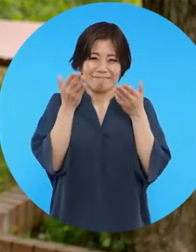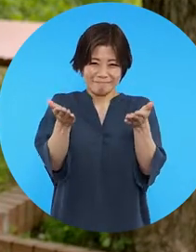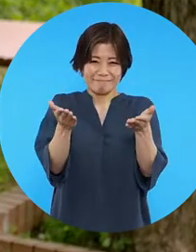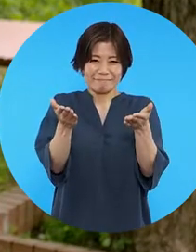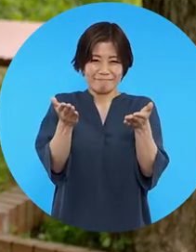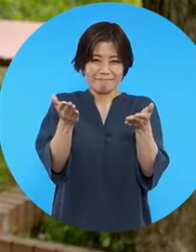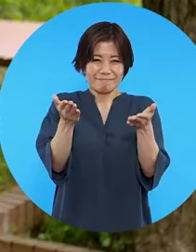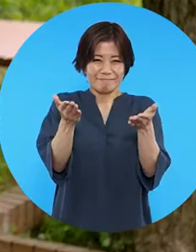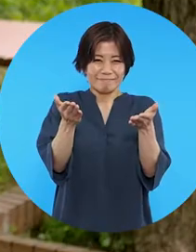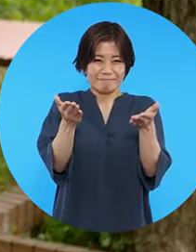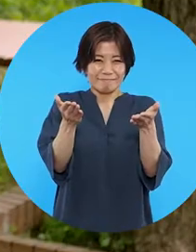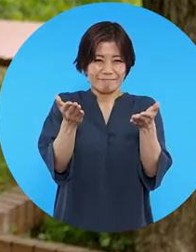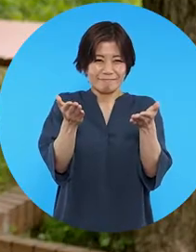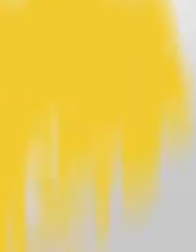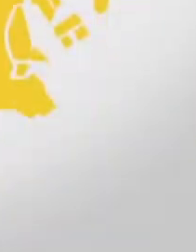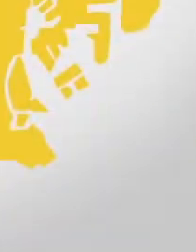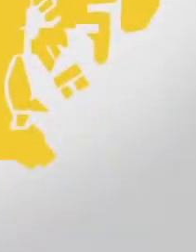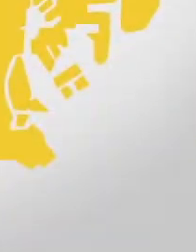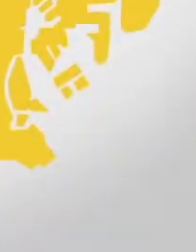します。